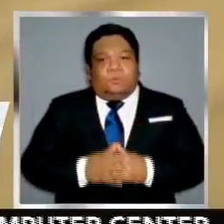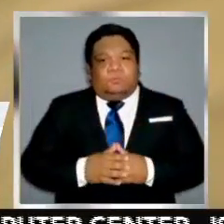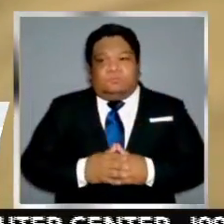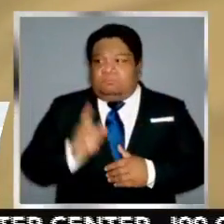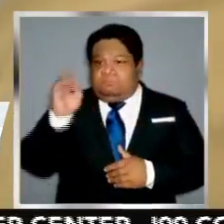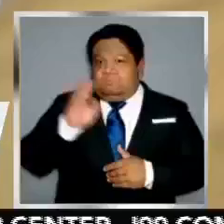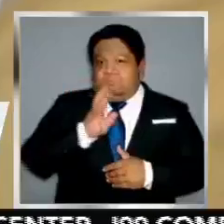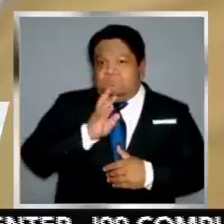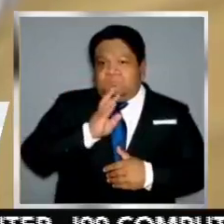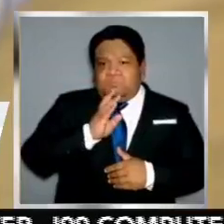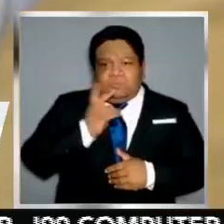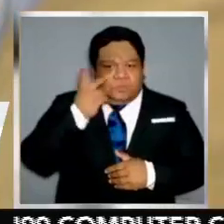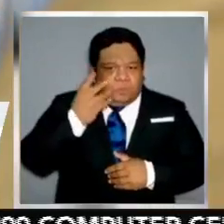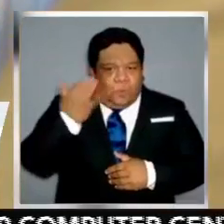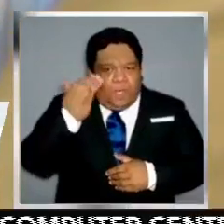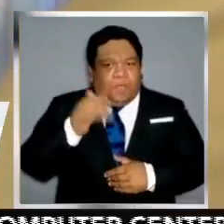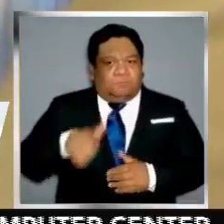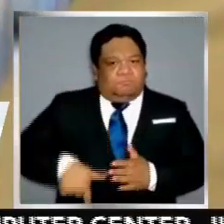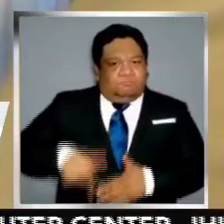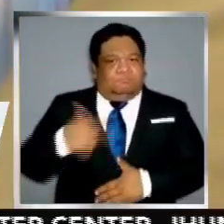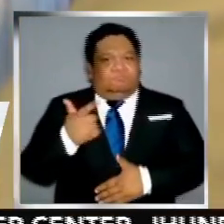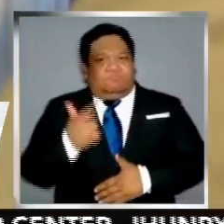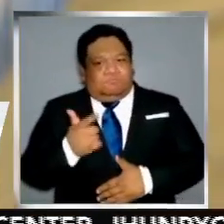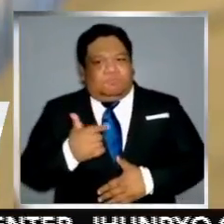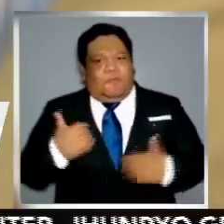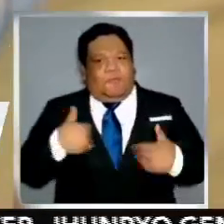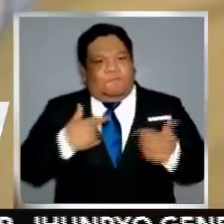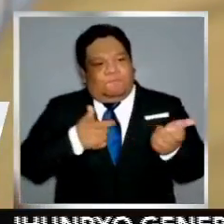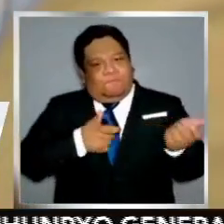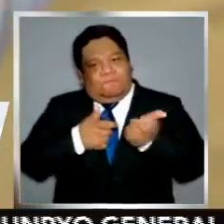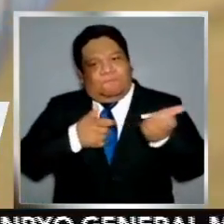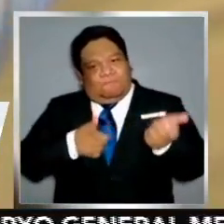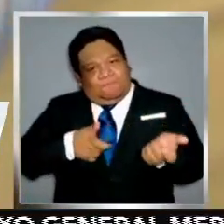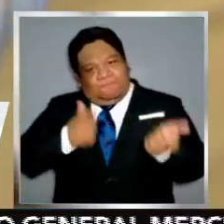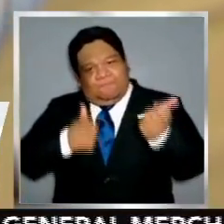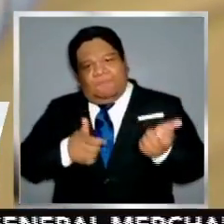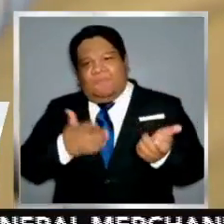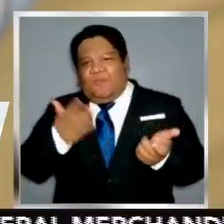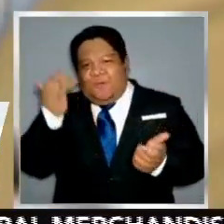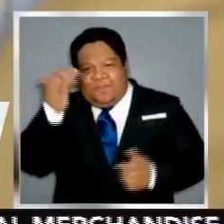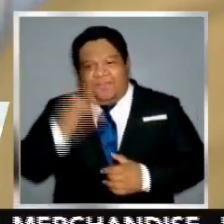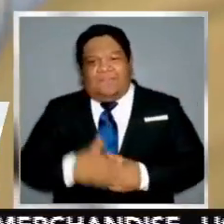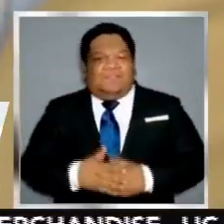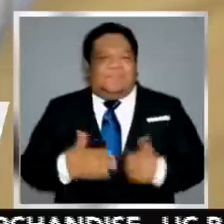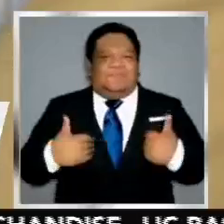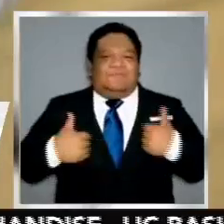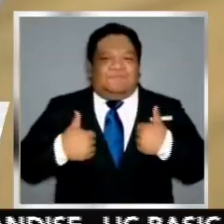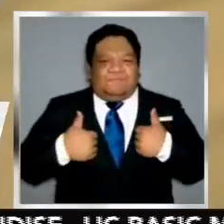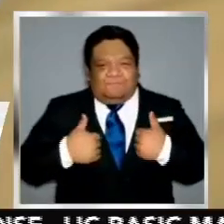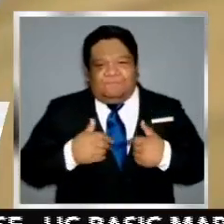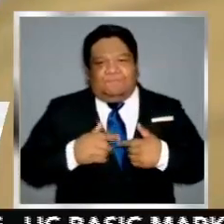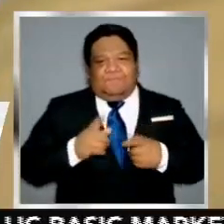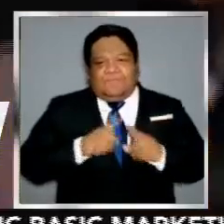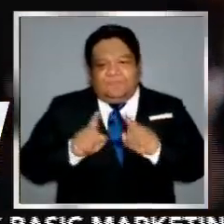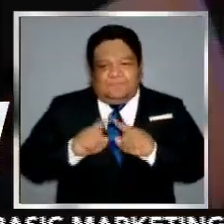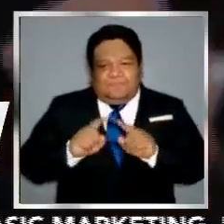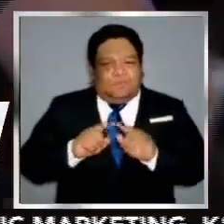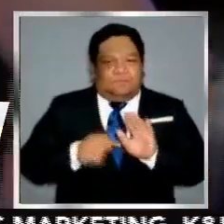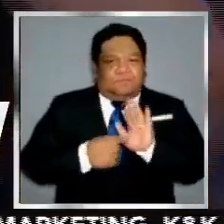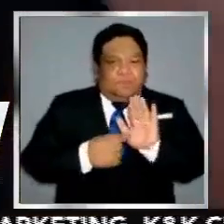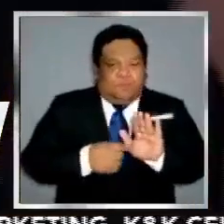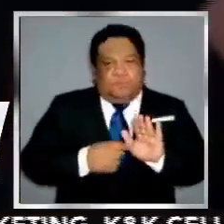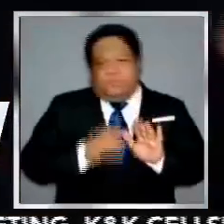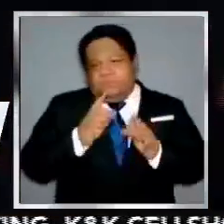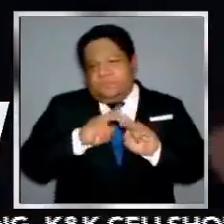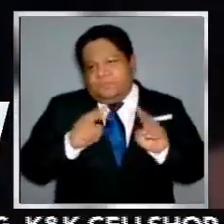barel, may shotgun akong dala mamaya. So, at may mga action scenes din ako. So, it's gonna be very interesting. First